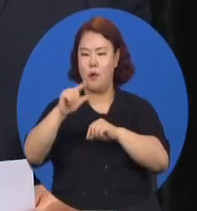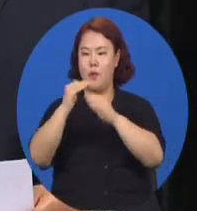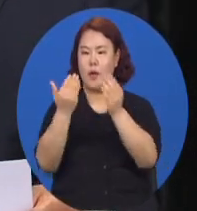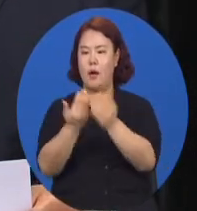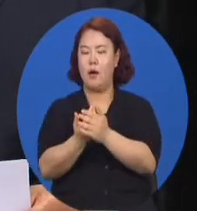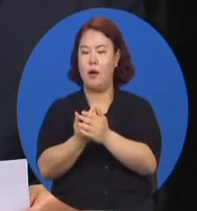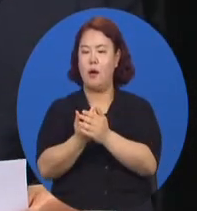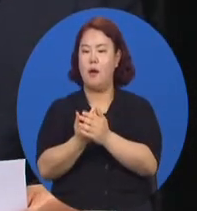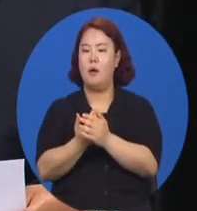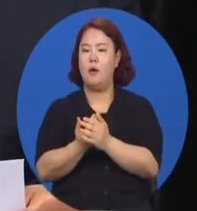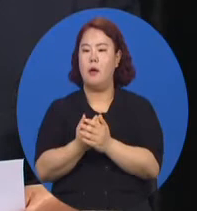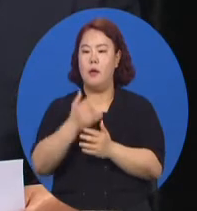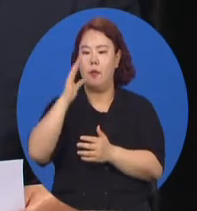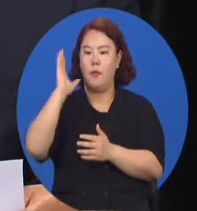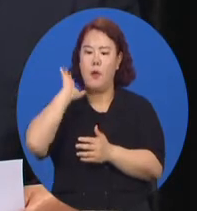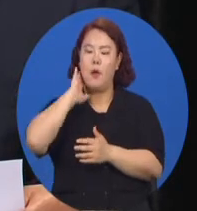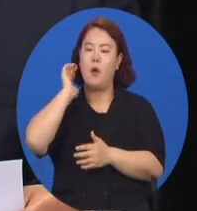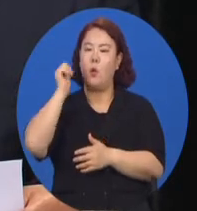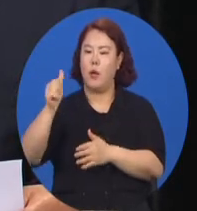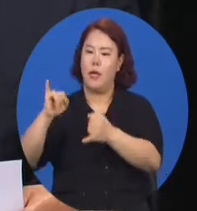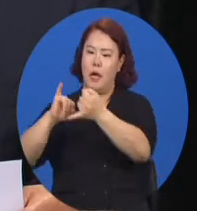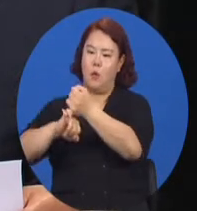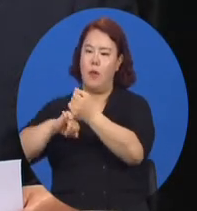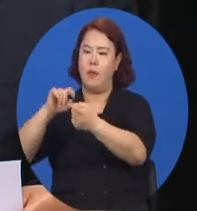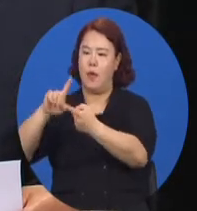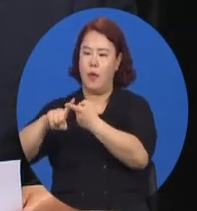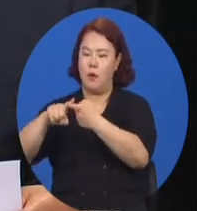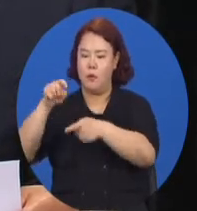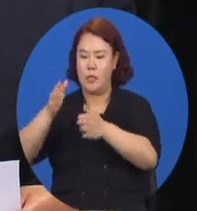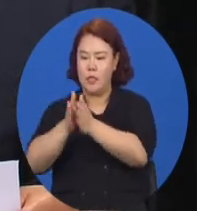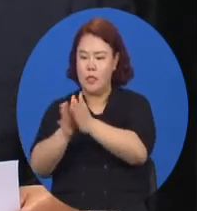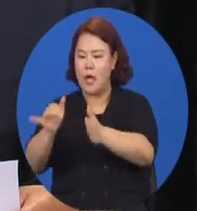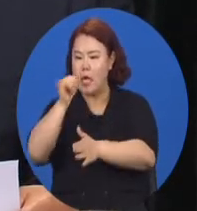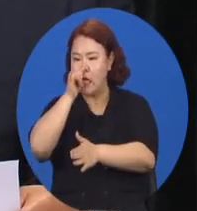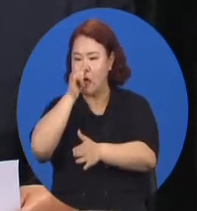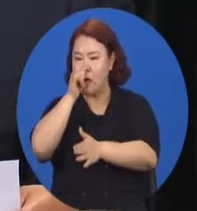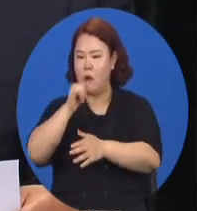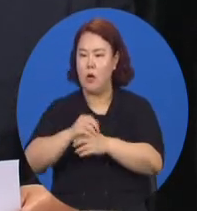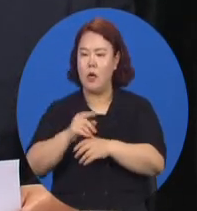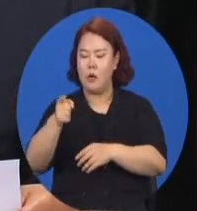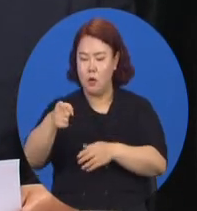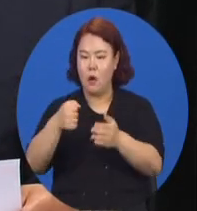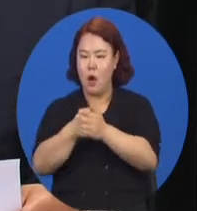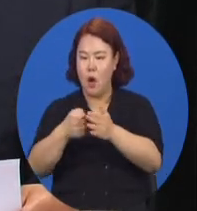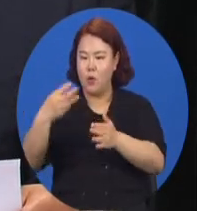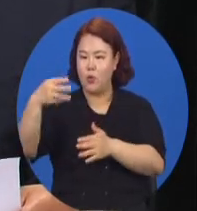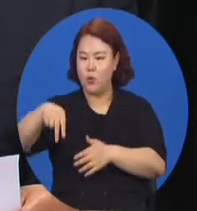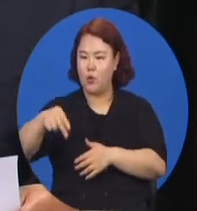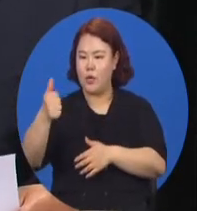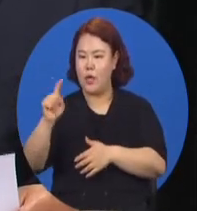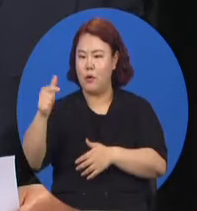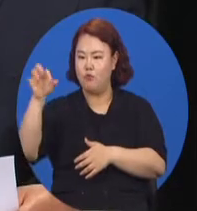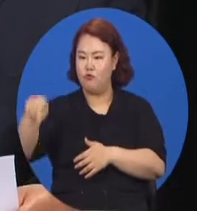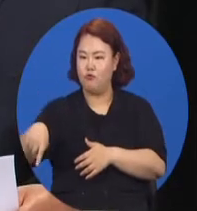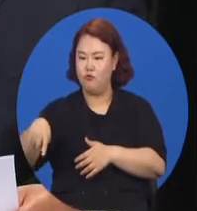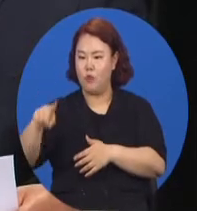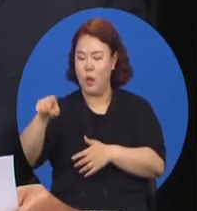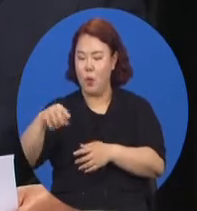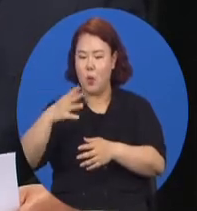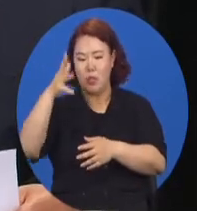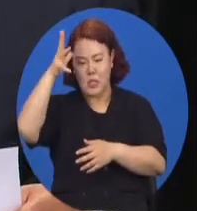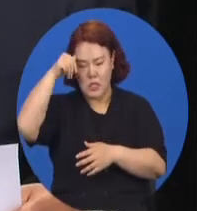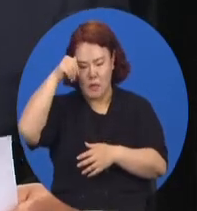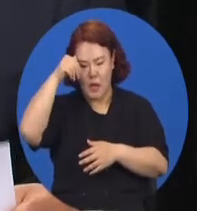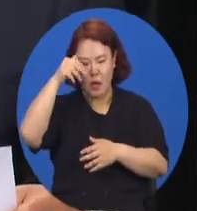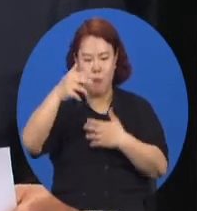보면 대통령이 약속하시고 시행하시는 것들이고 그것 때문에 유한우 군수님께서 지금 치매병동도 하셨다.